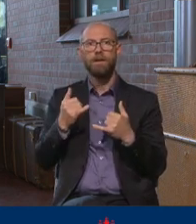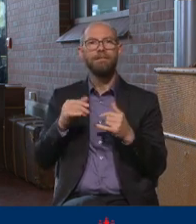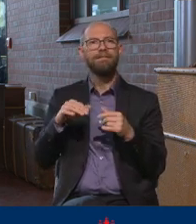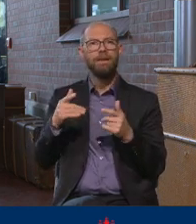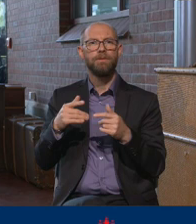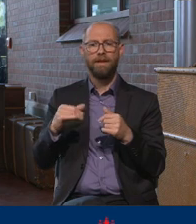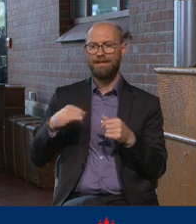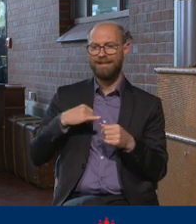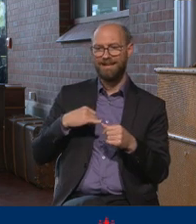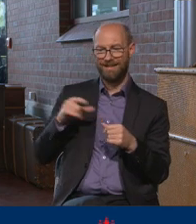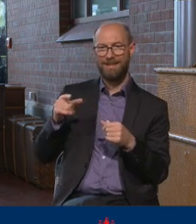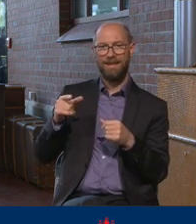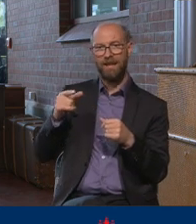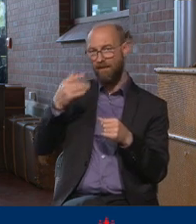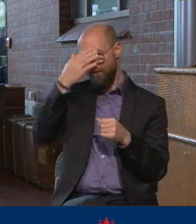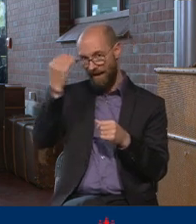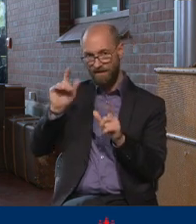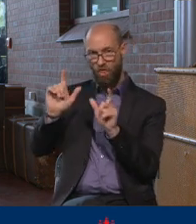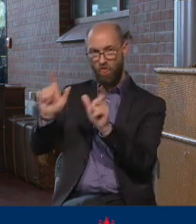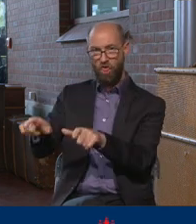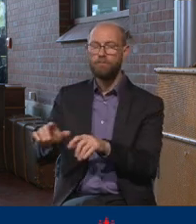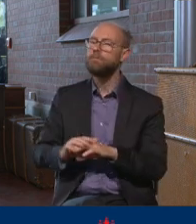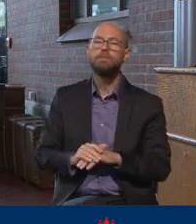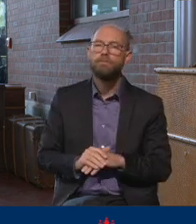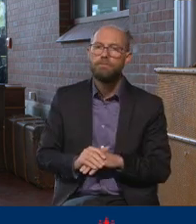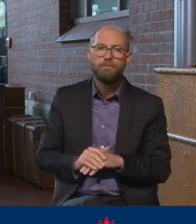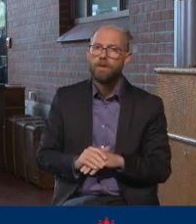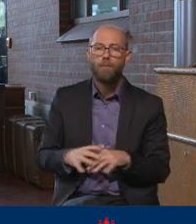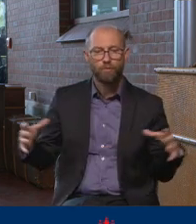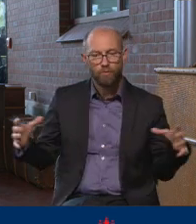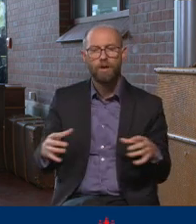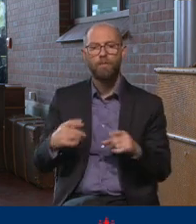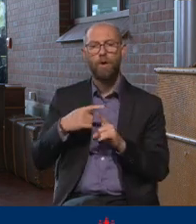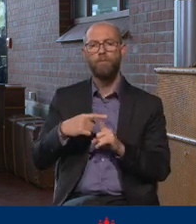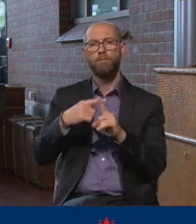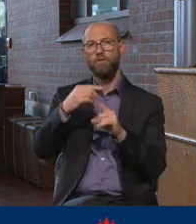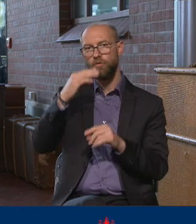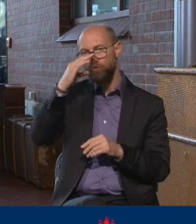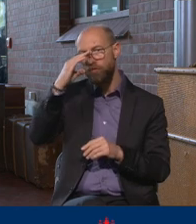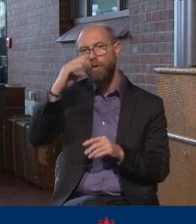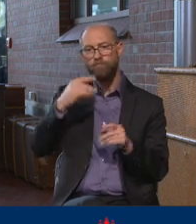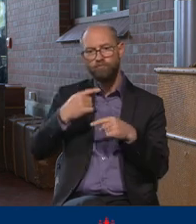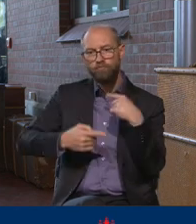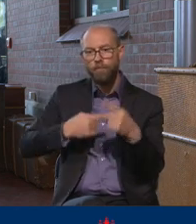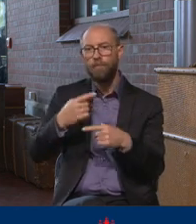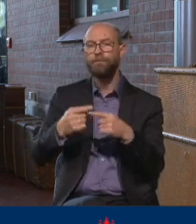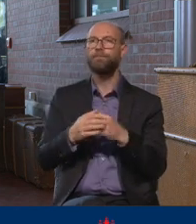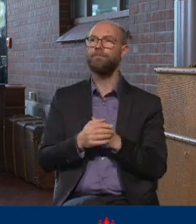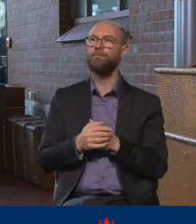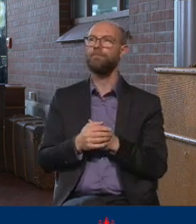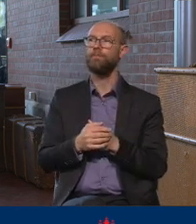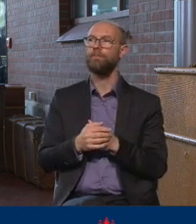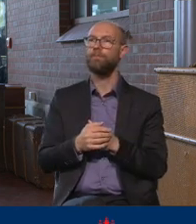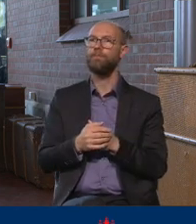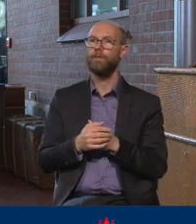müssen da zusammen glaube ich so ein bisschen verhalten optimistisch nach vorne gucken und ja ein schönes schlusswort